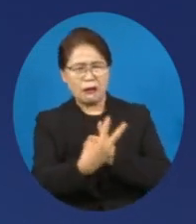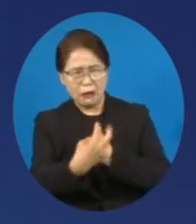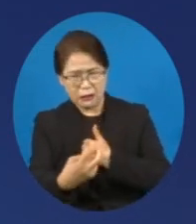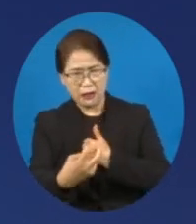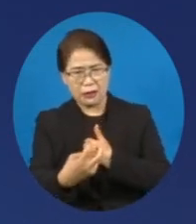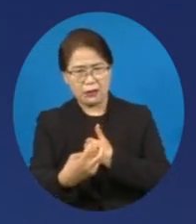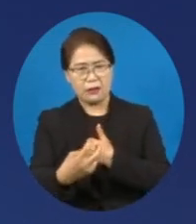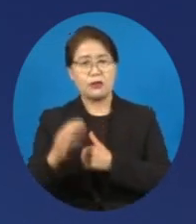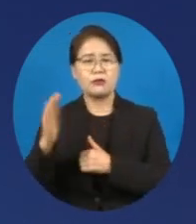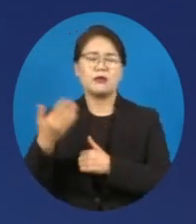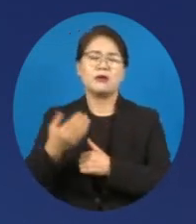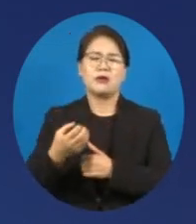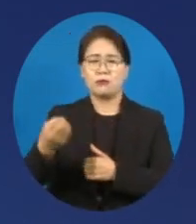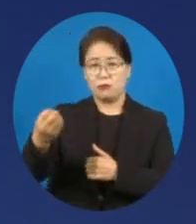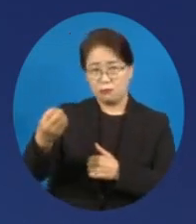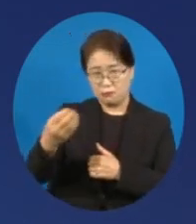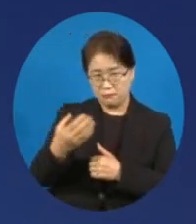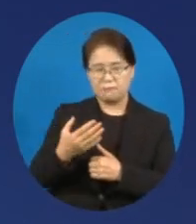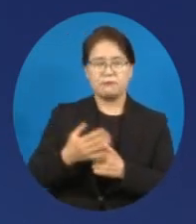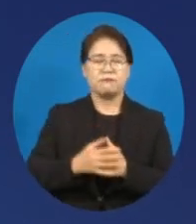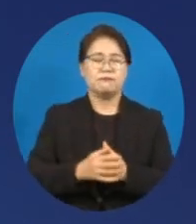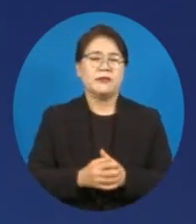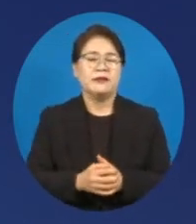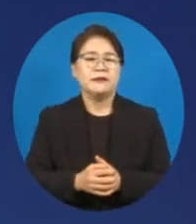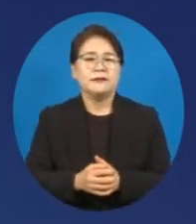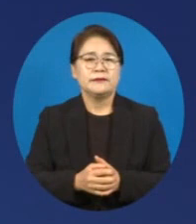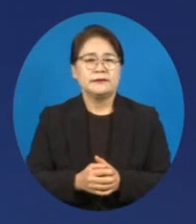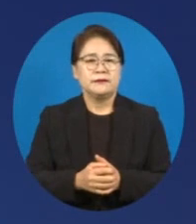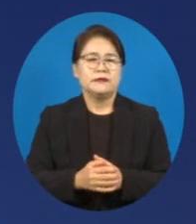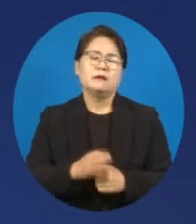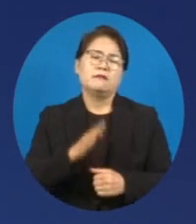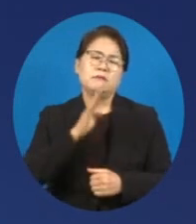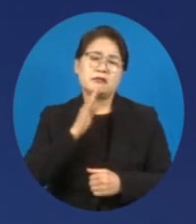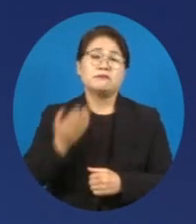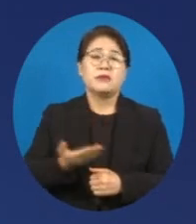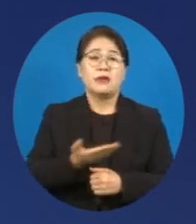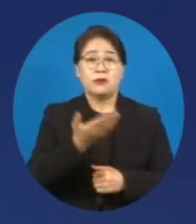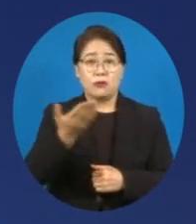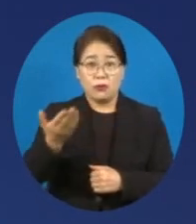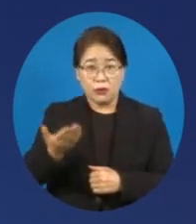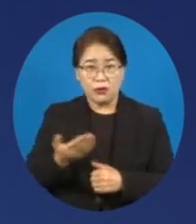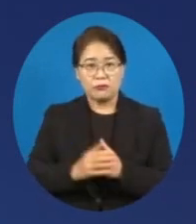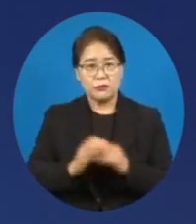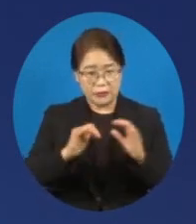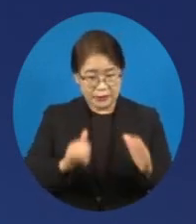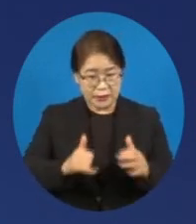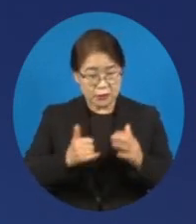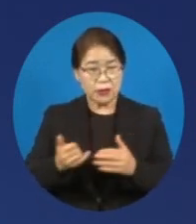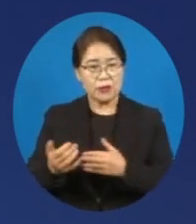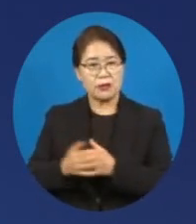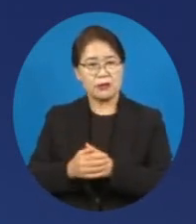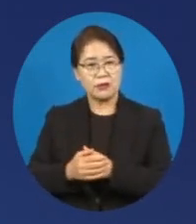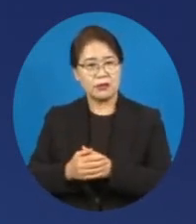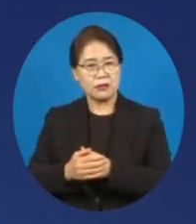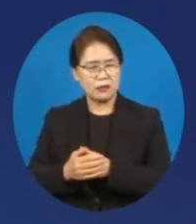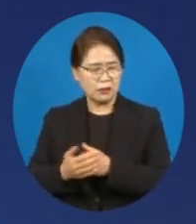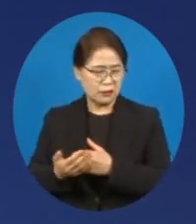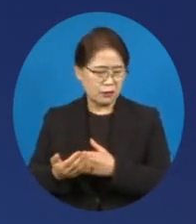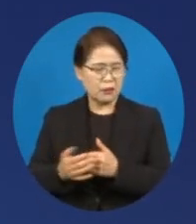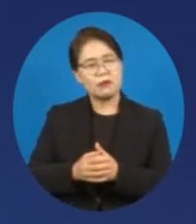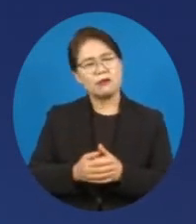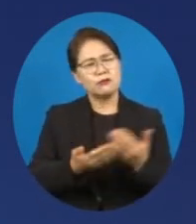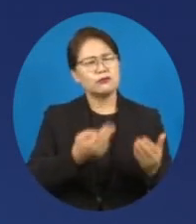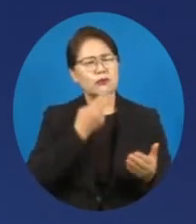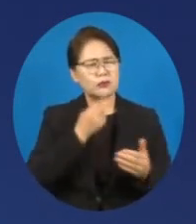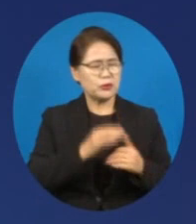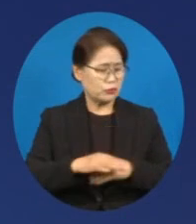것이라고 말씀을 하셨습니다 그렇습니다 여러분 세상은 주는 것 없이 우리를 미워합니다